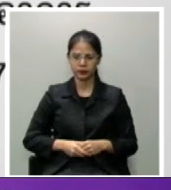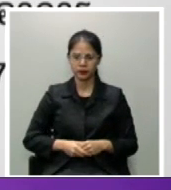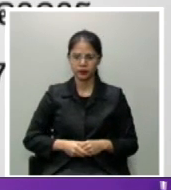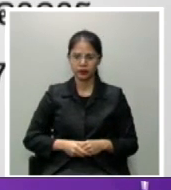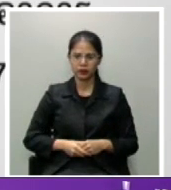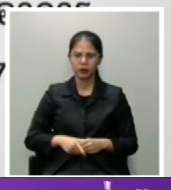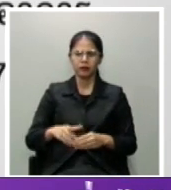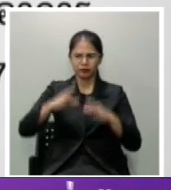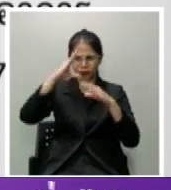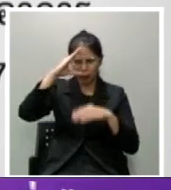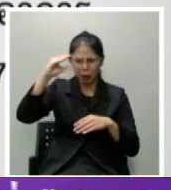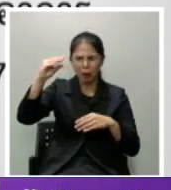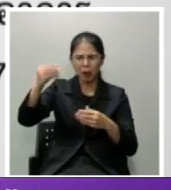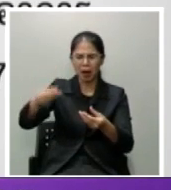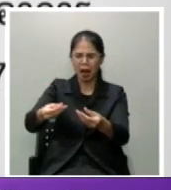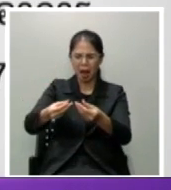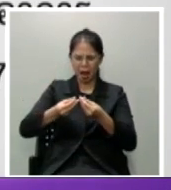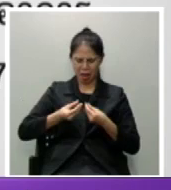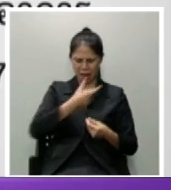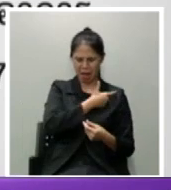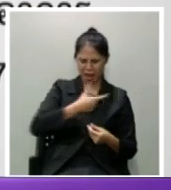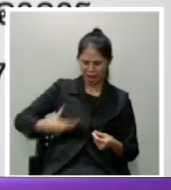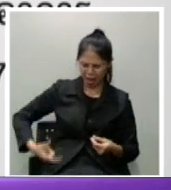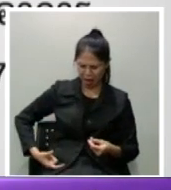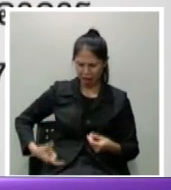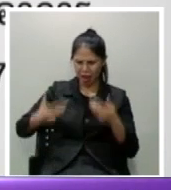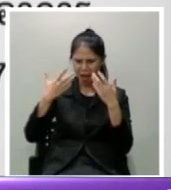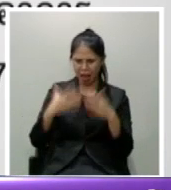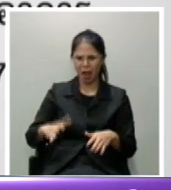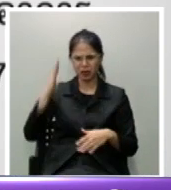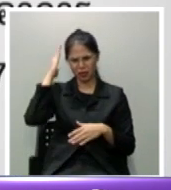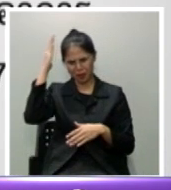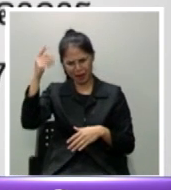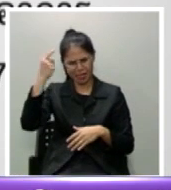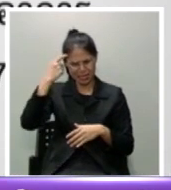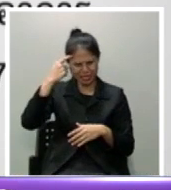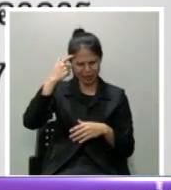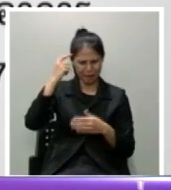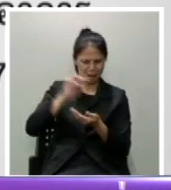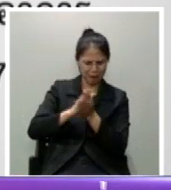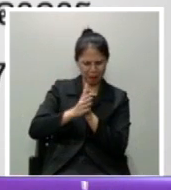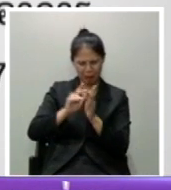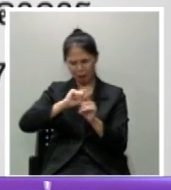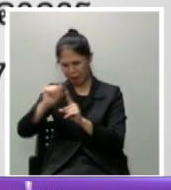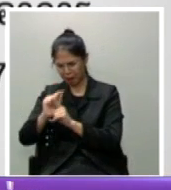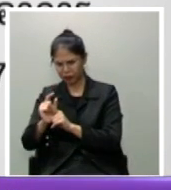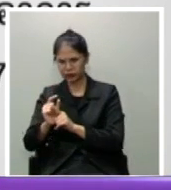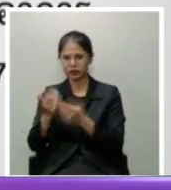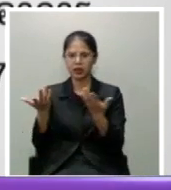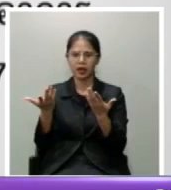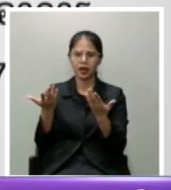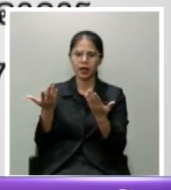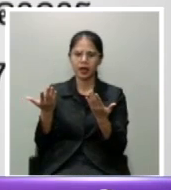ที่เกรงว่าถวายแล้วต่อไปที่ดินแปลงนี้เดี๋ยวจะมีใครไปเล่นแร่แปรธาตุจึงได้มีมติให้โ